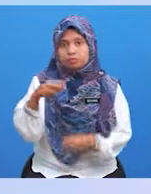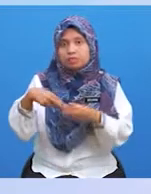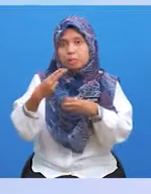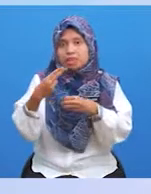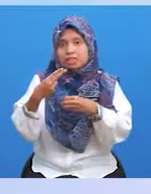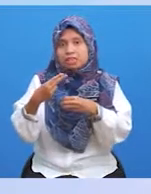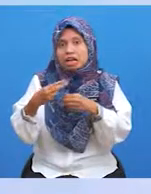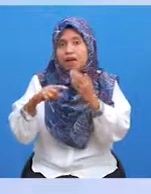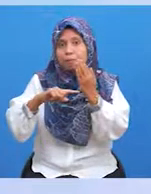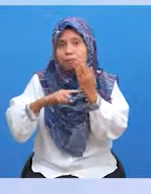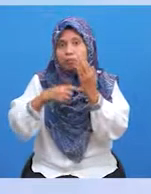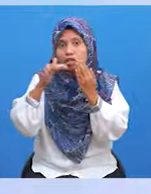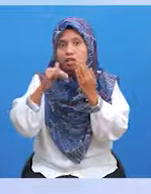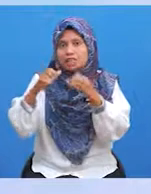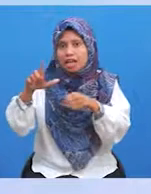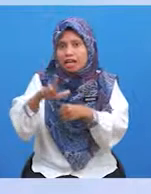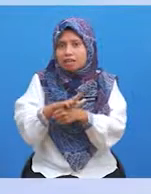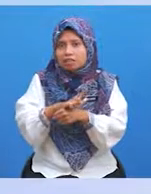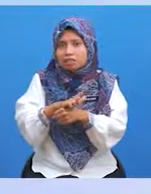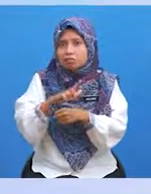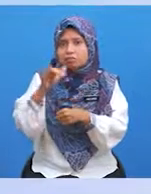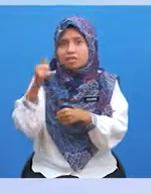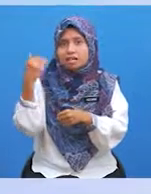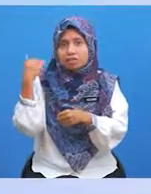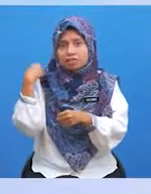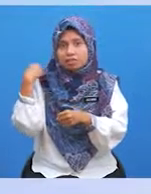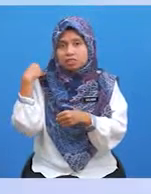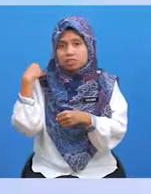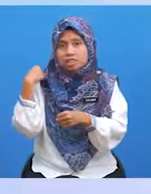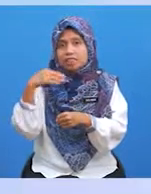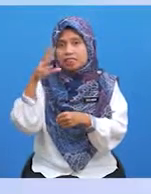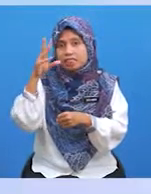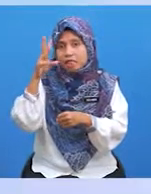menghasilkan pendahuluan yang lengkap yang mengandungi